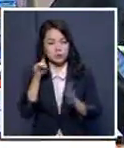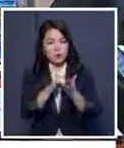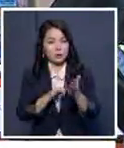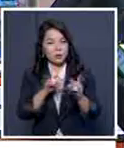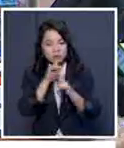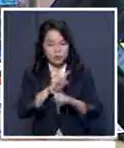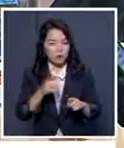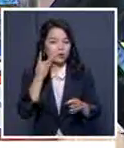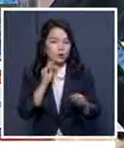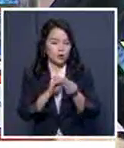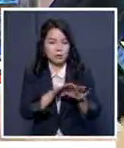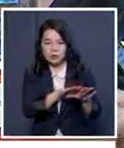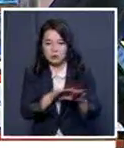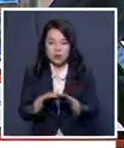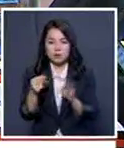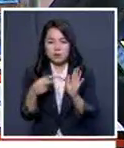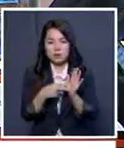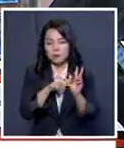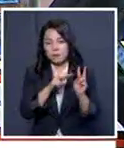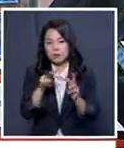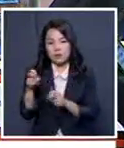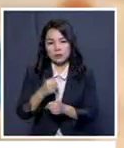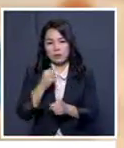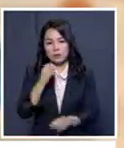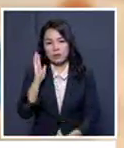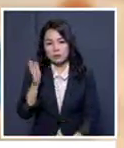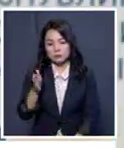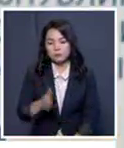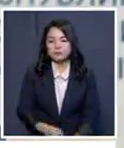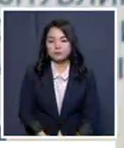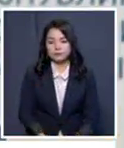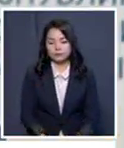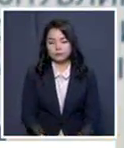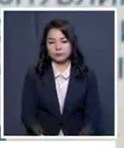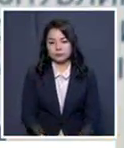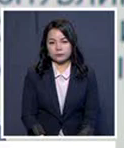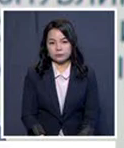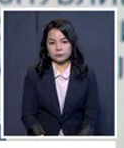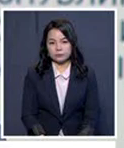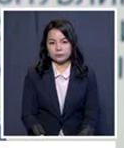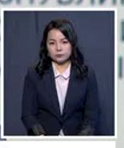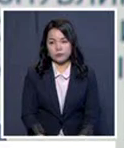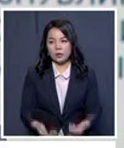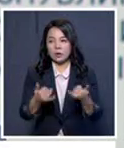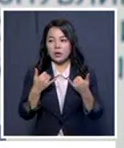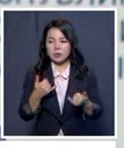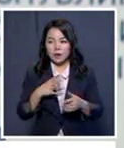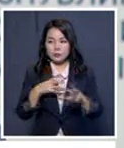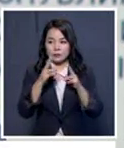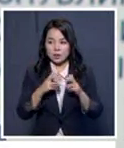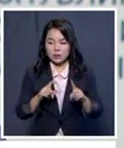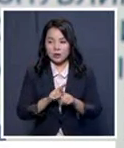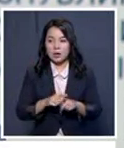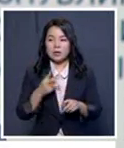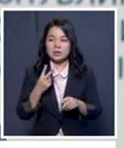қоя алмады. Жаңа жылдан бастап оларды бақылау қатаяды. 1000 теңге сатылатын дәрі, басқа өңірлерде кейбір кезде